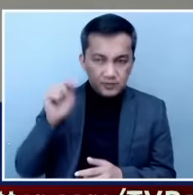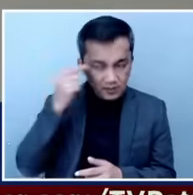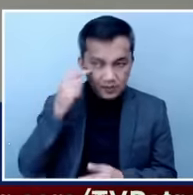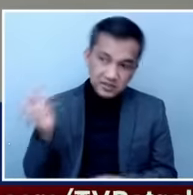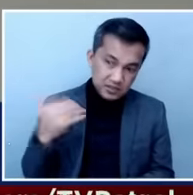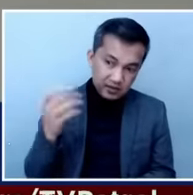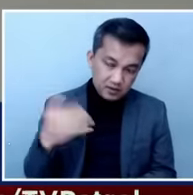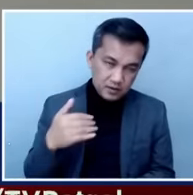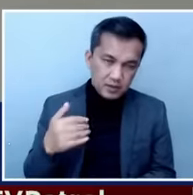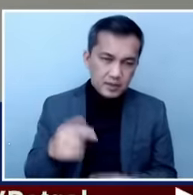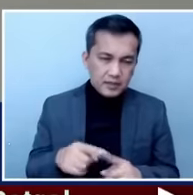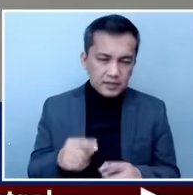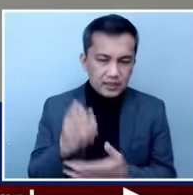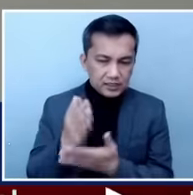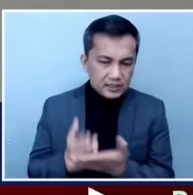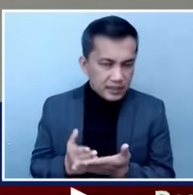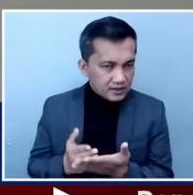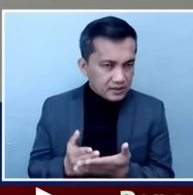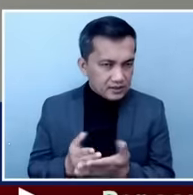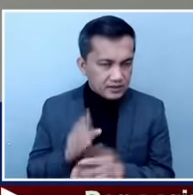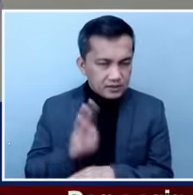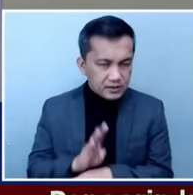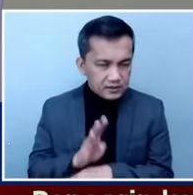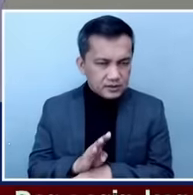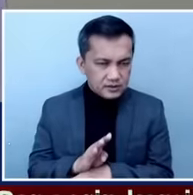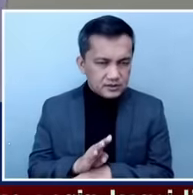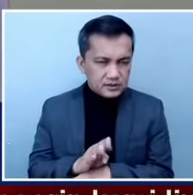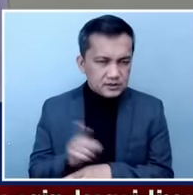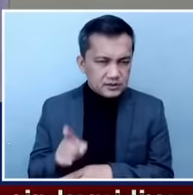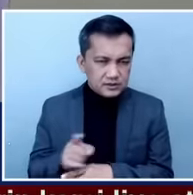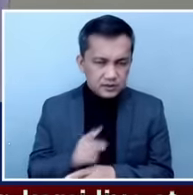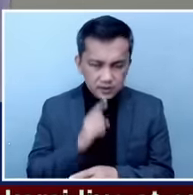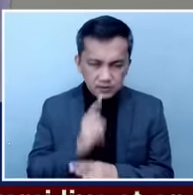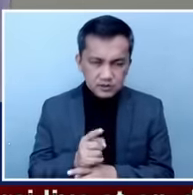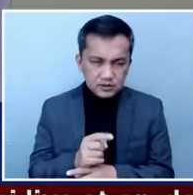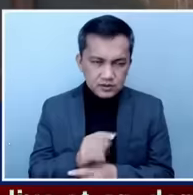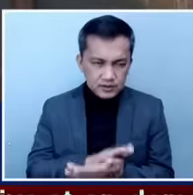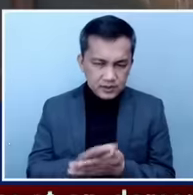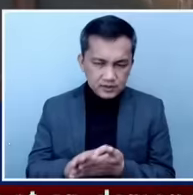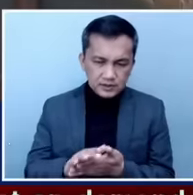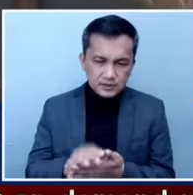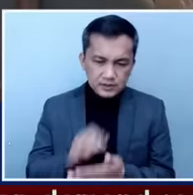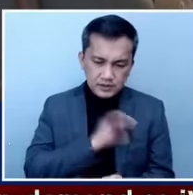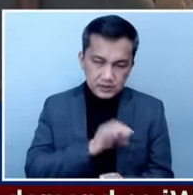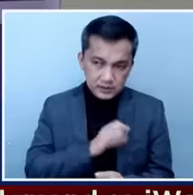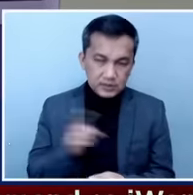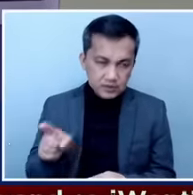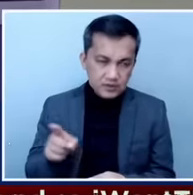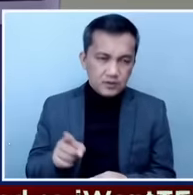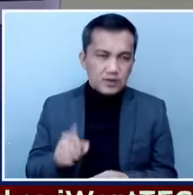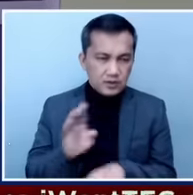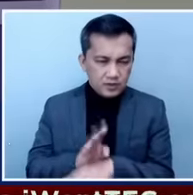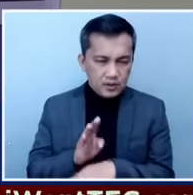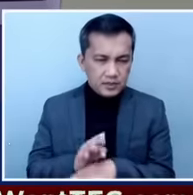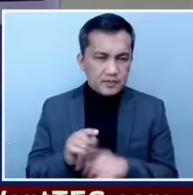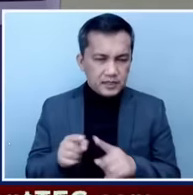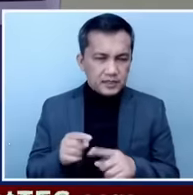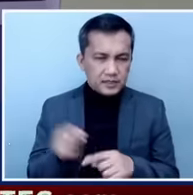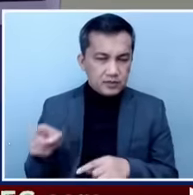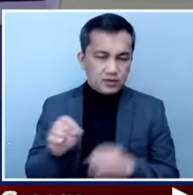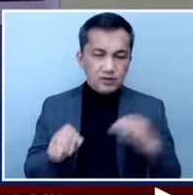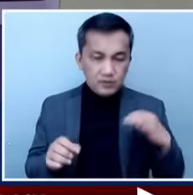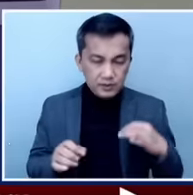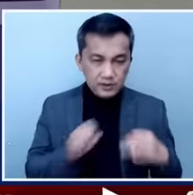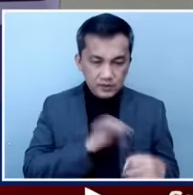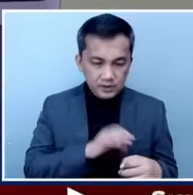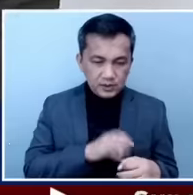Pero dahil may hati tayo sa pagninegosyo dito, gagarantihin namin yung maayos ng pagkikita mo, yung pagnegosyo nyo. Pero habang kumikita ka,